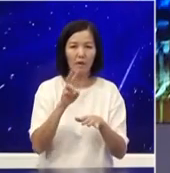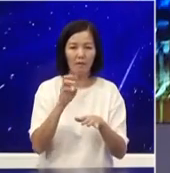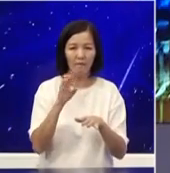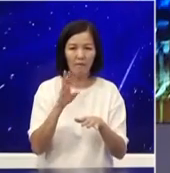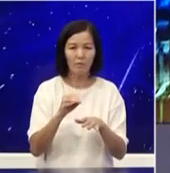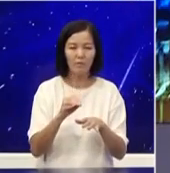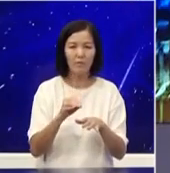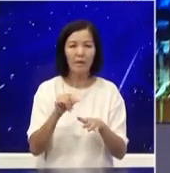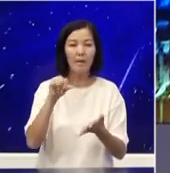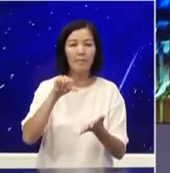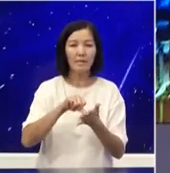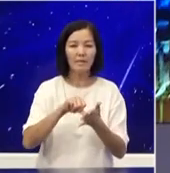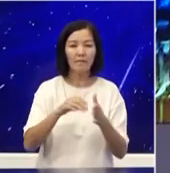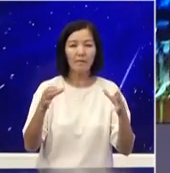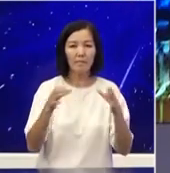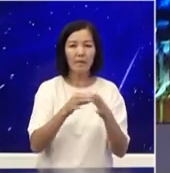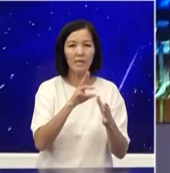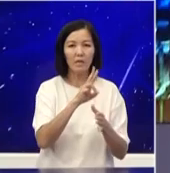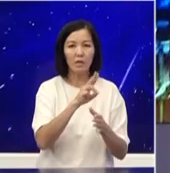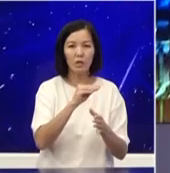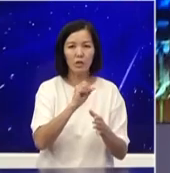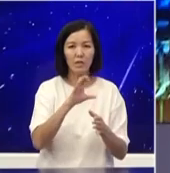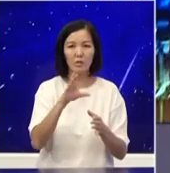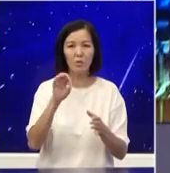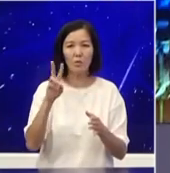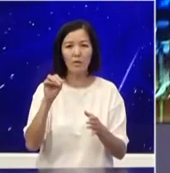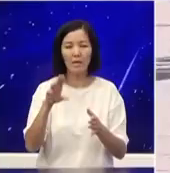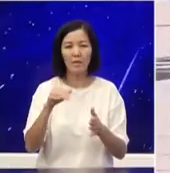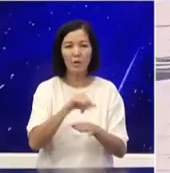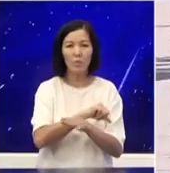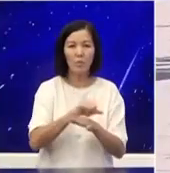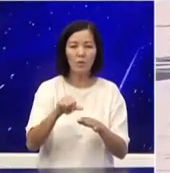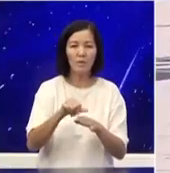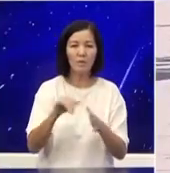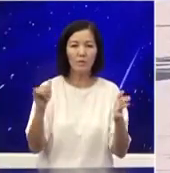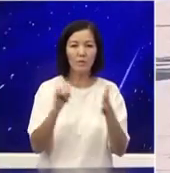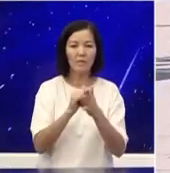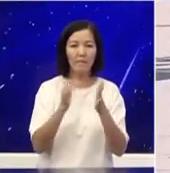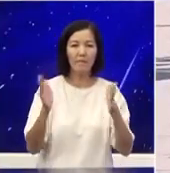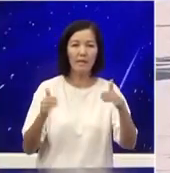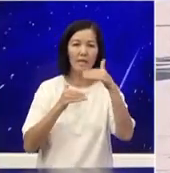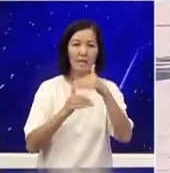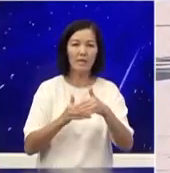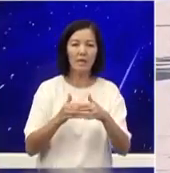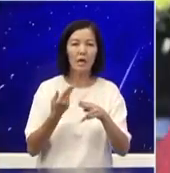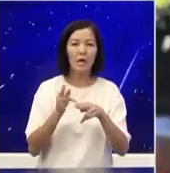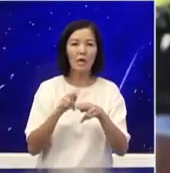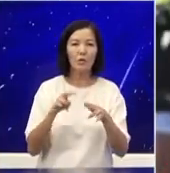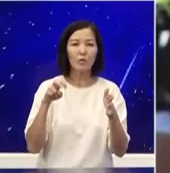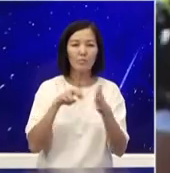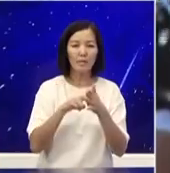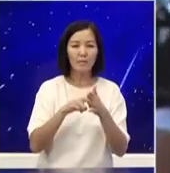коронавирусом. Представители партии «Жас Отан» на центральной улице города установили ящик, в который жители областного центра опускают свои